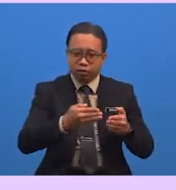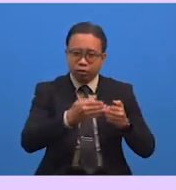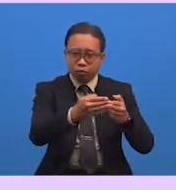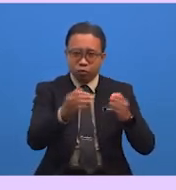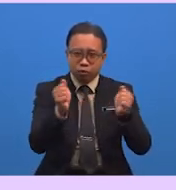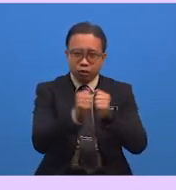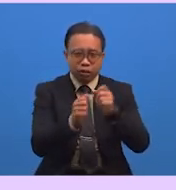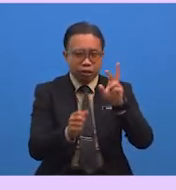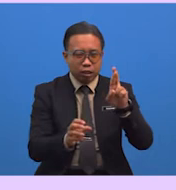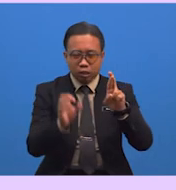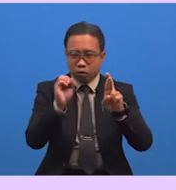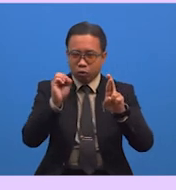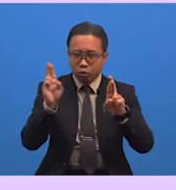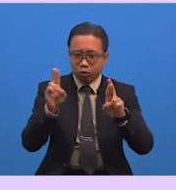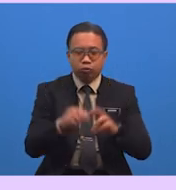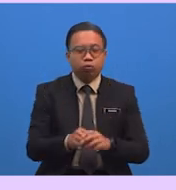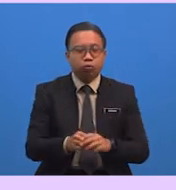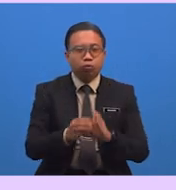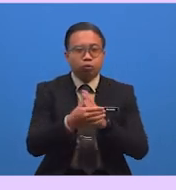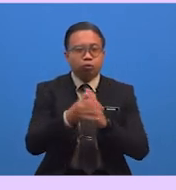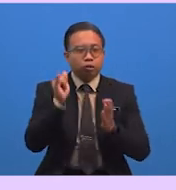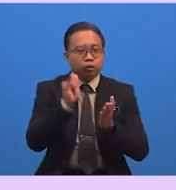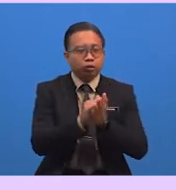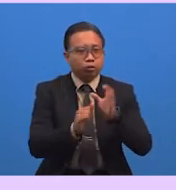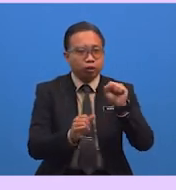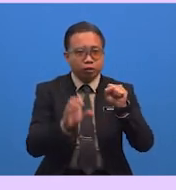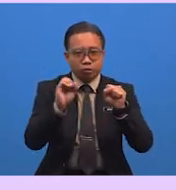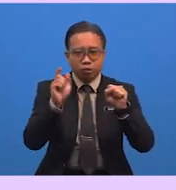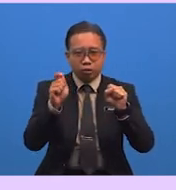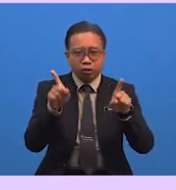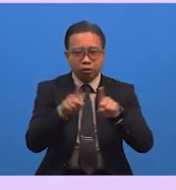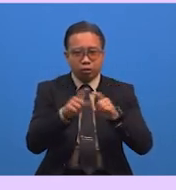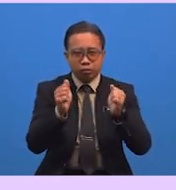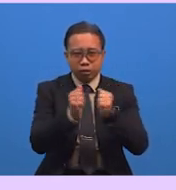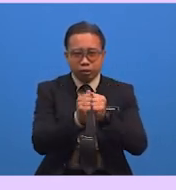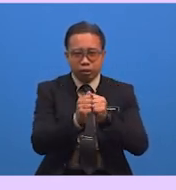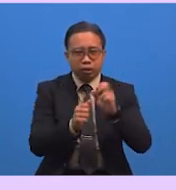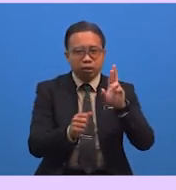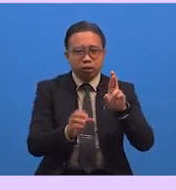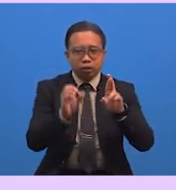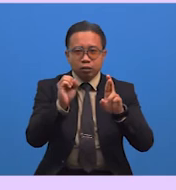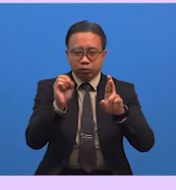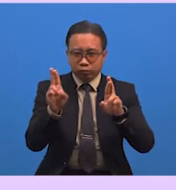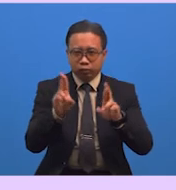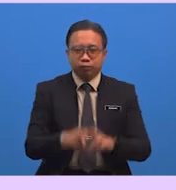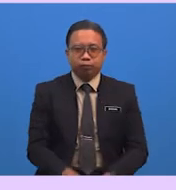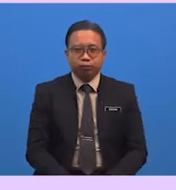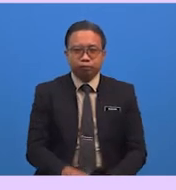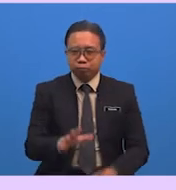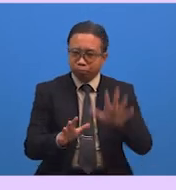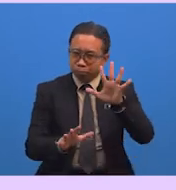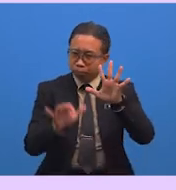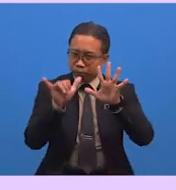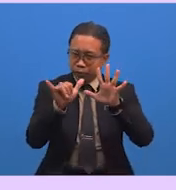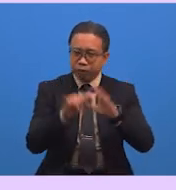dengan sudut ROU. Oleh itu, SOT sama dengan ROU iaitu